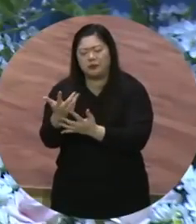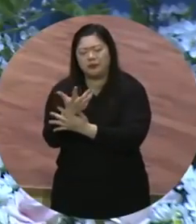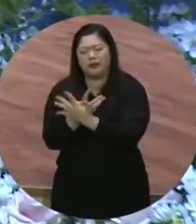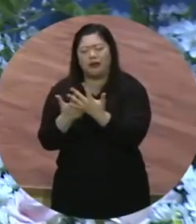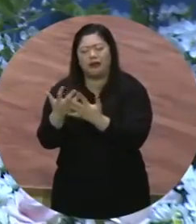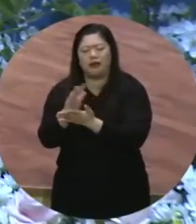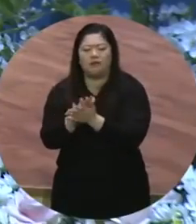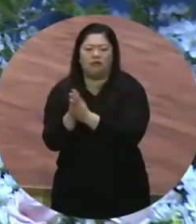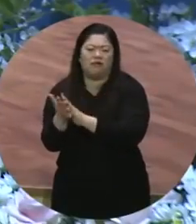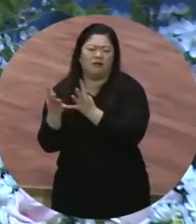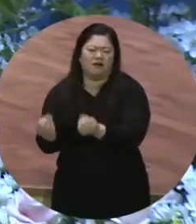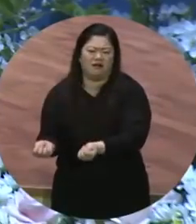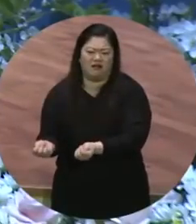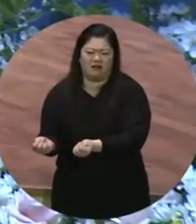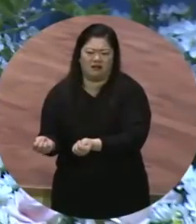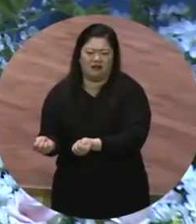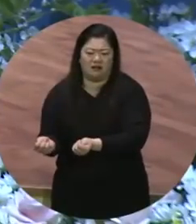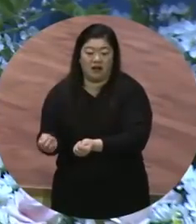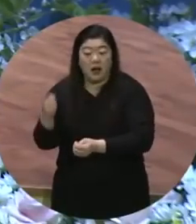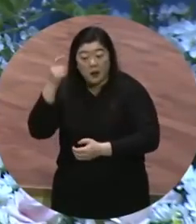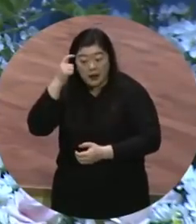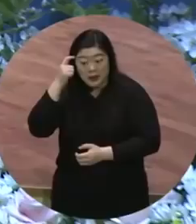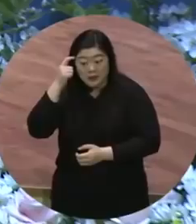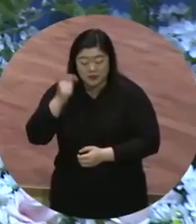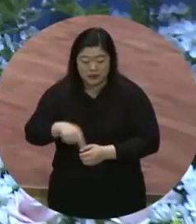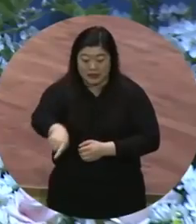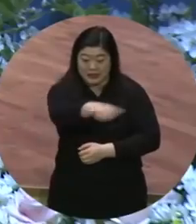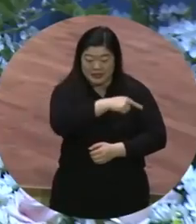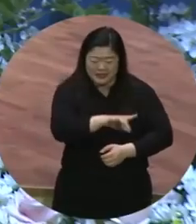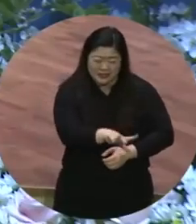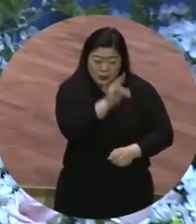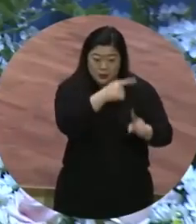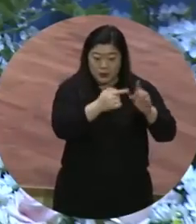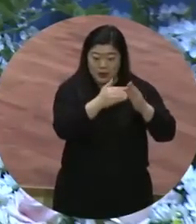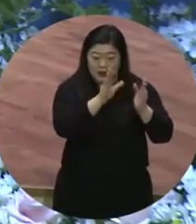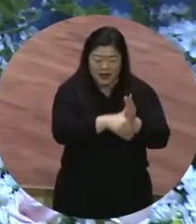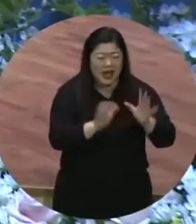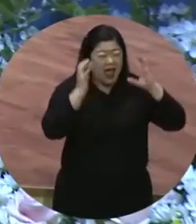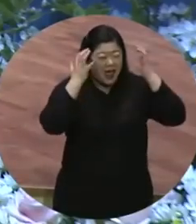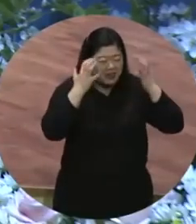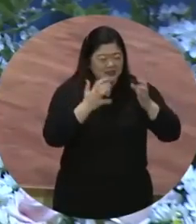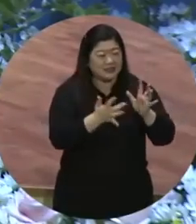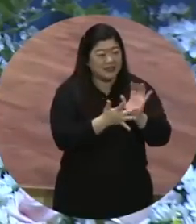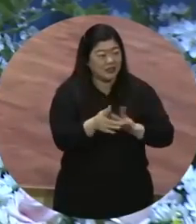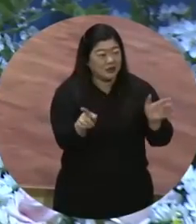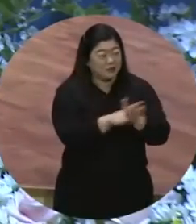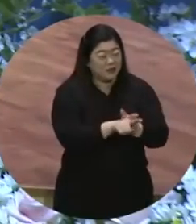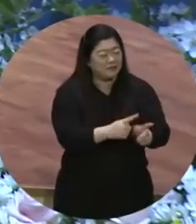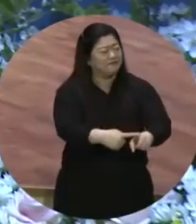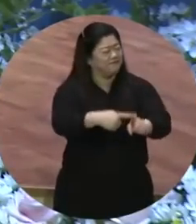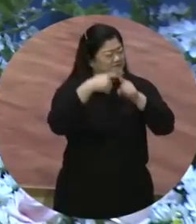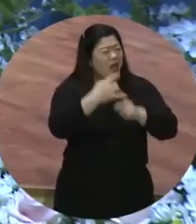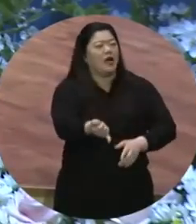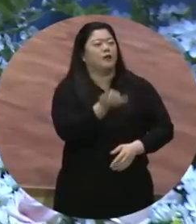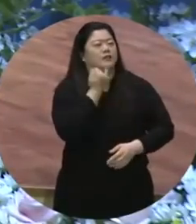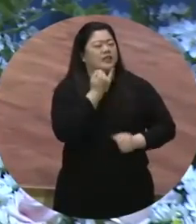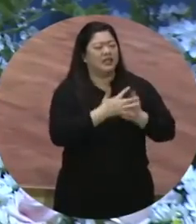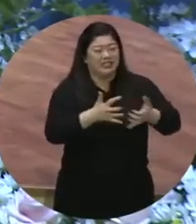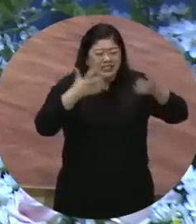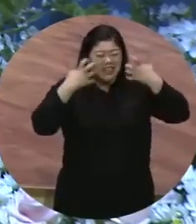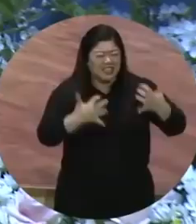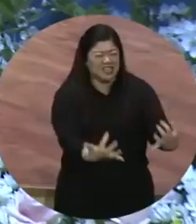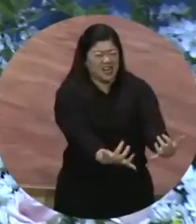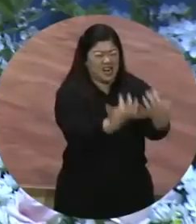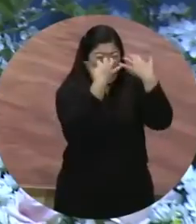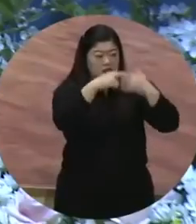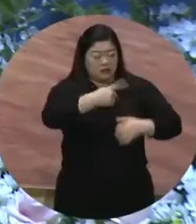거 하나 때문에 그냥 죽었어. 심지어 아이들도 죽었어. 운영 경기장에 굶은 사자들을 풀어놓고 예수